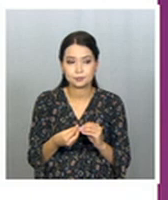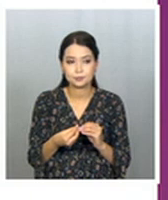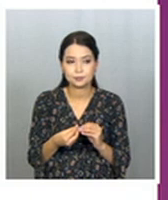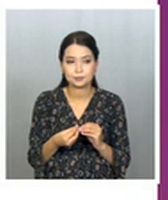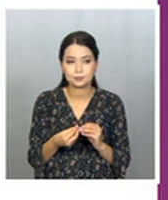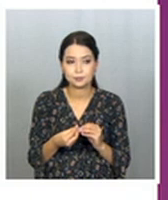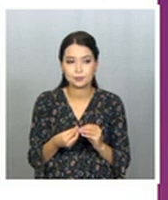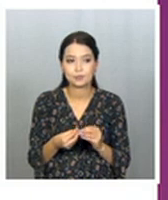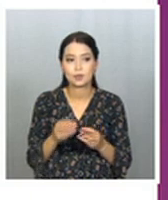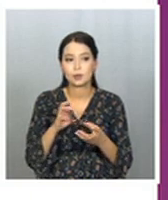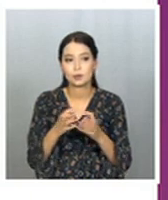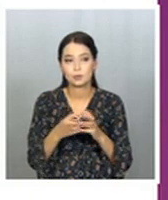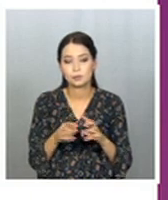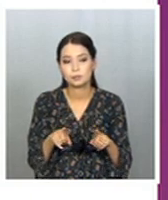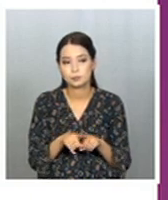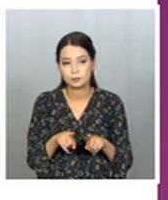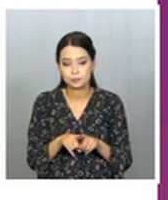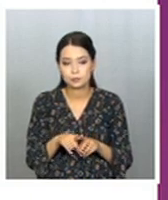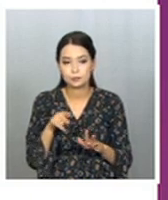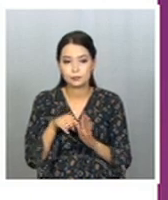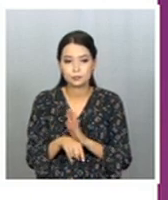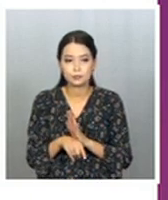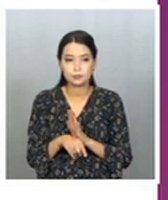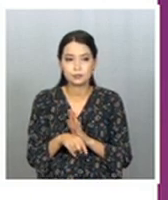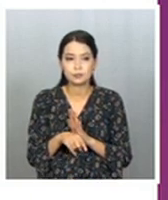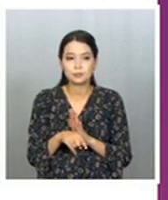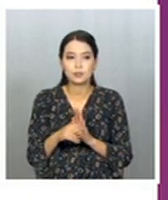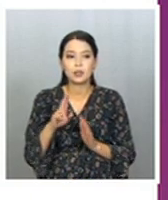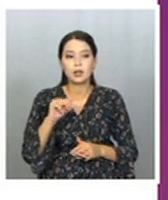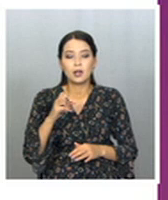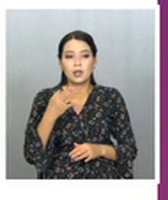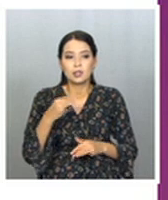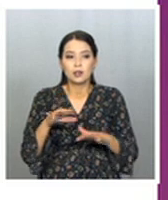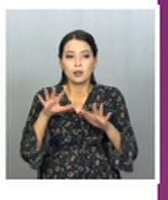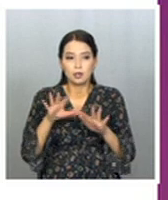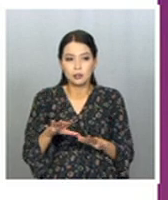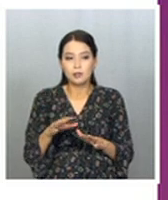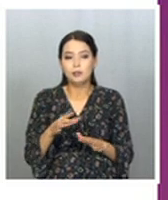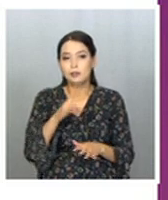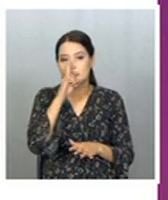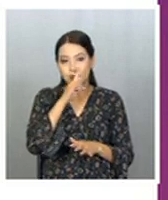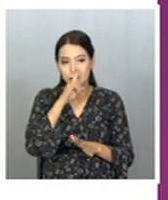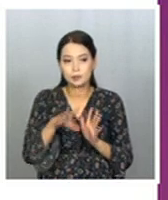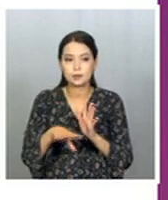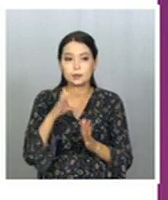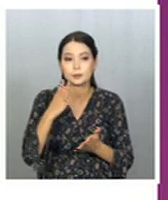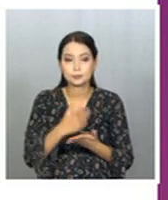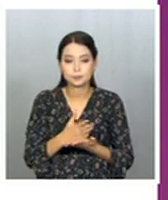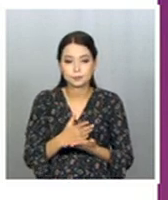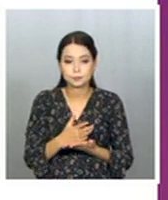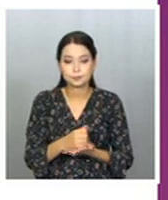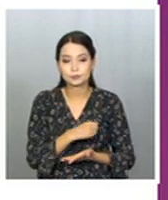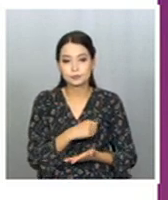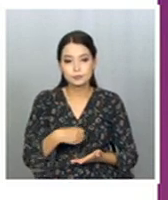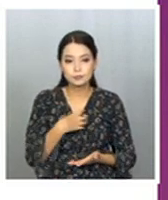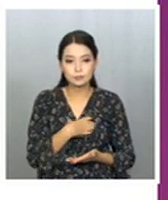теміржол арқылы цистернада, Каспий теңізі арқылы танкерлермен тасымалдайды. Бірақ негізгі